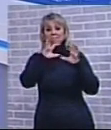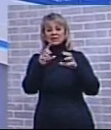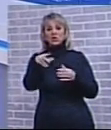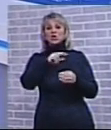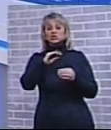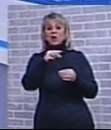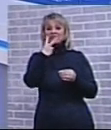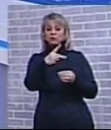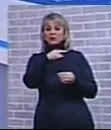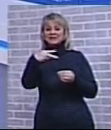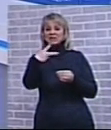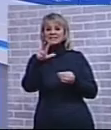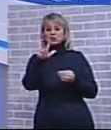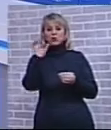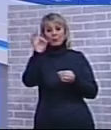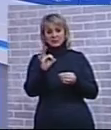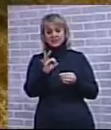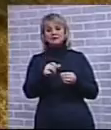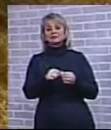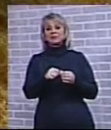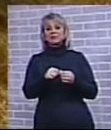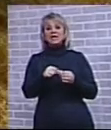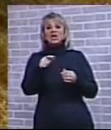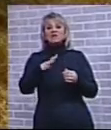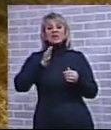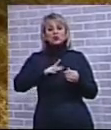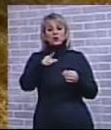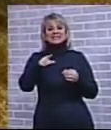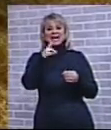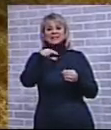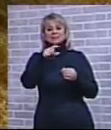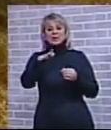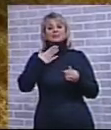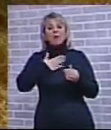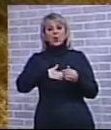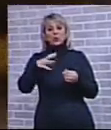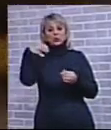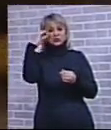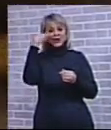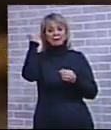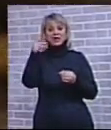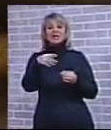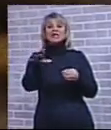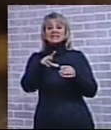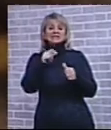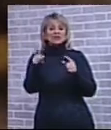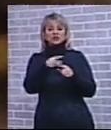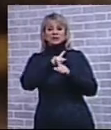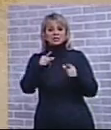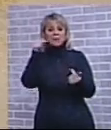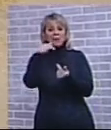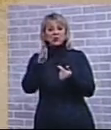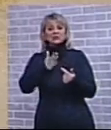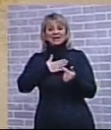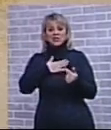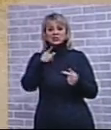жирностью от 2 до 23%. Выносливый, скороспелый, спокойный, с кучерявыми хохолками и совершенно не похожий